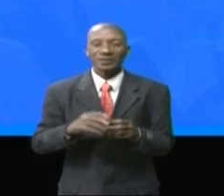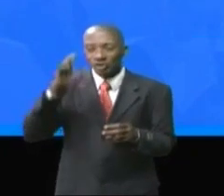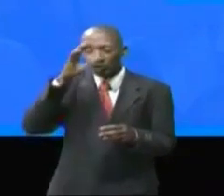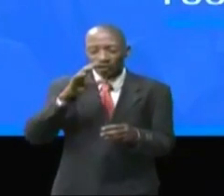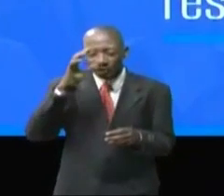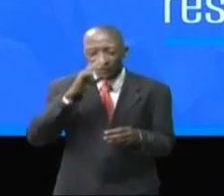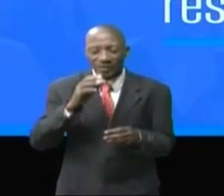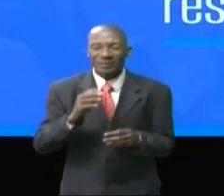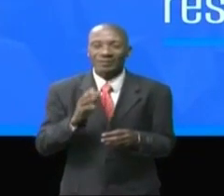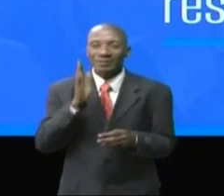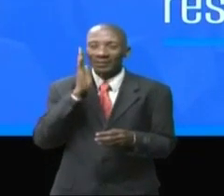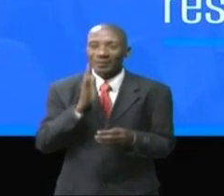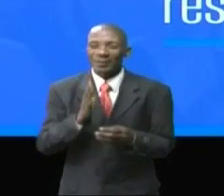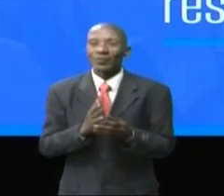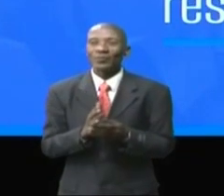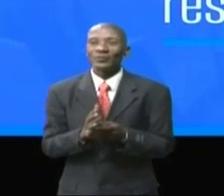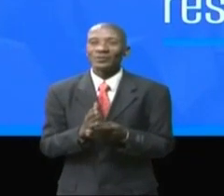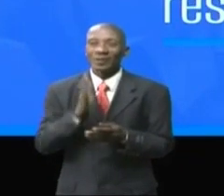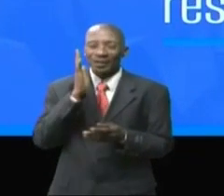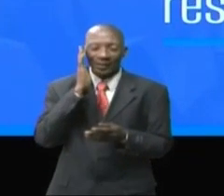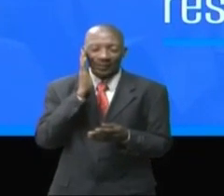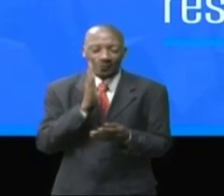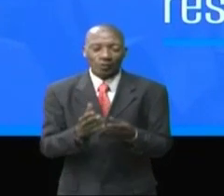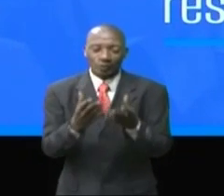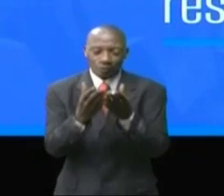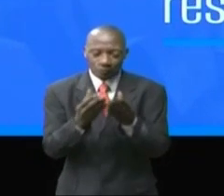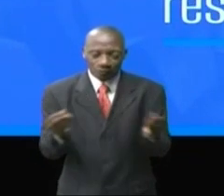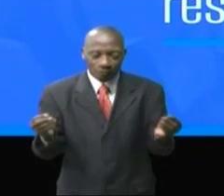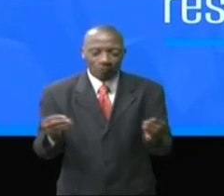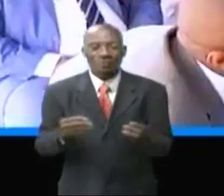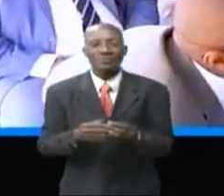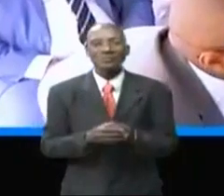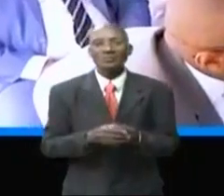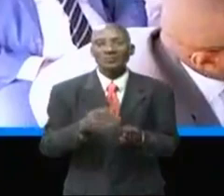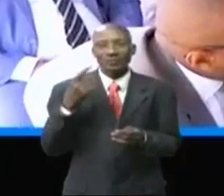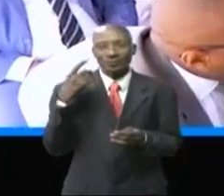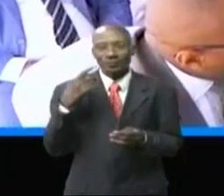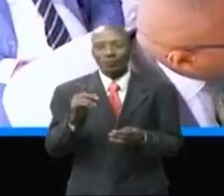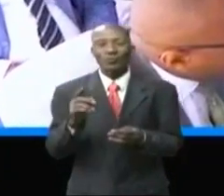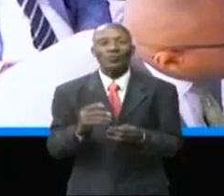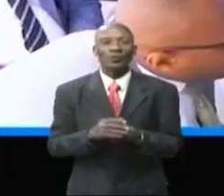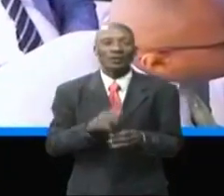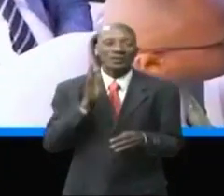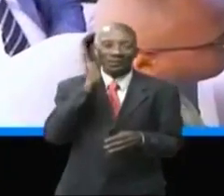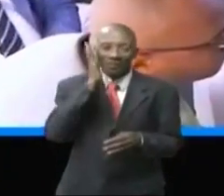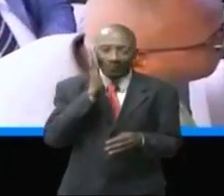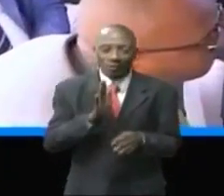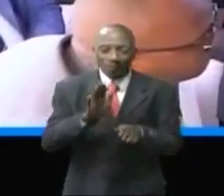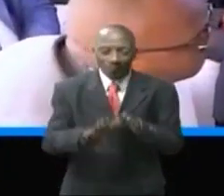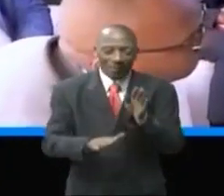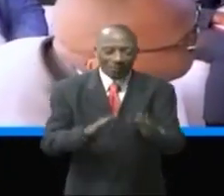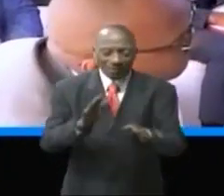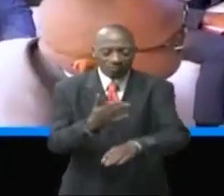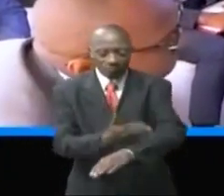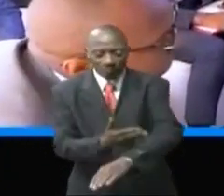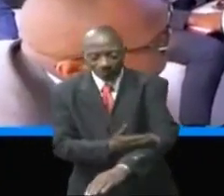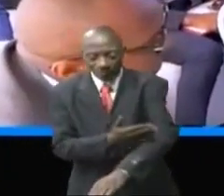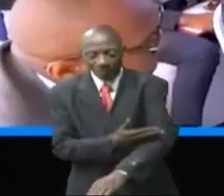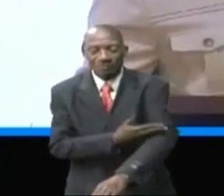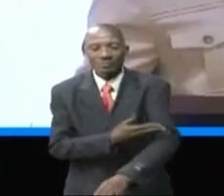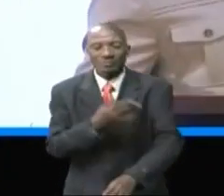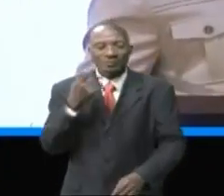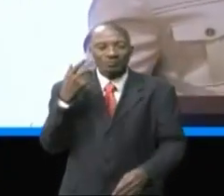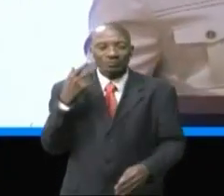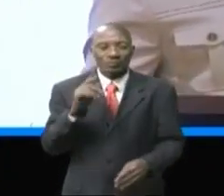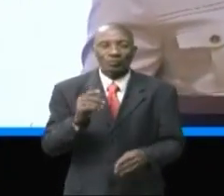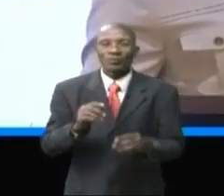congolaises, les défis du contrôle des finances publiques ainsi que les résultats obtenus. S'agissant de l'état des lieux des finances publiques congolaises, le patron